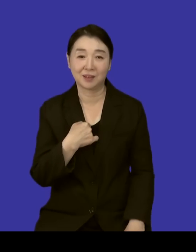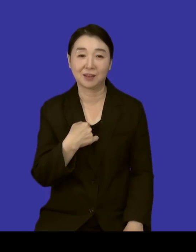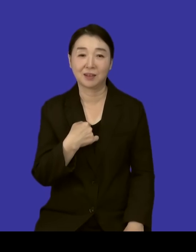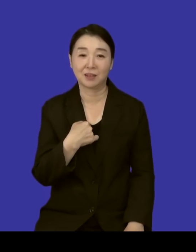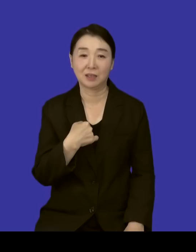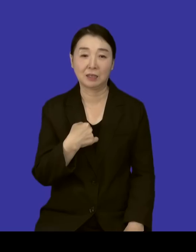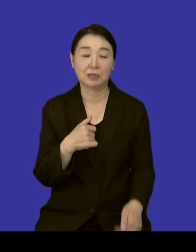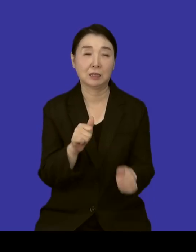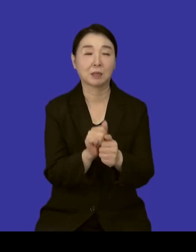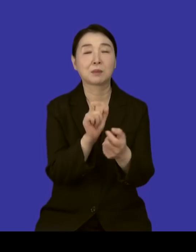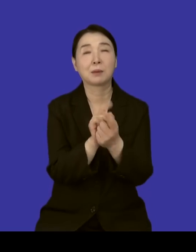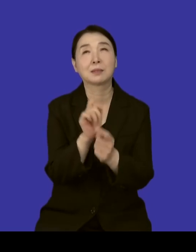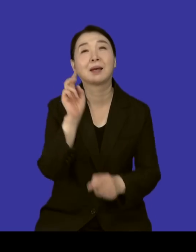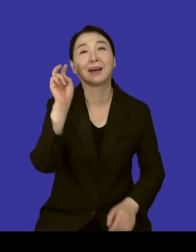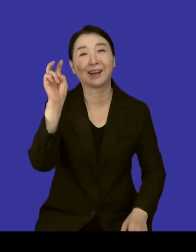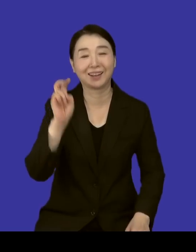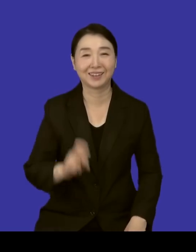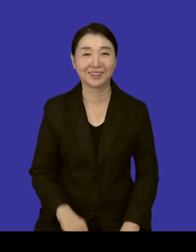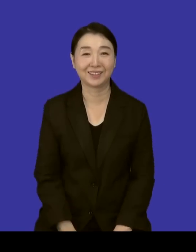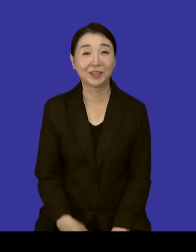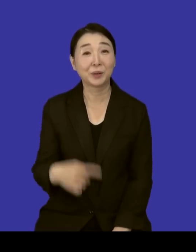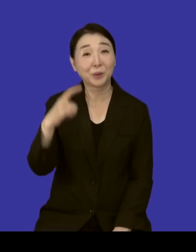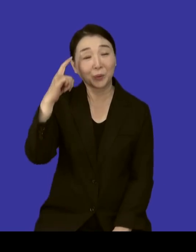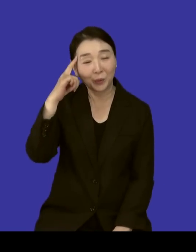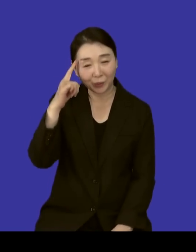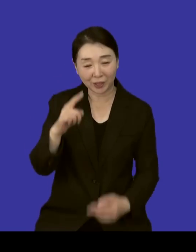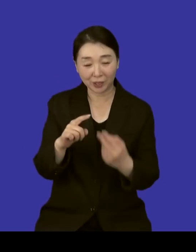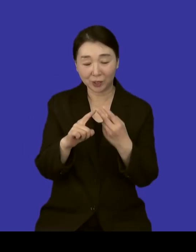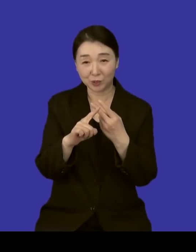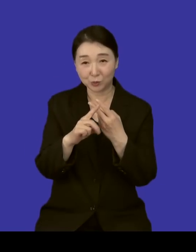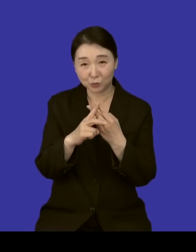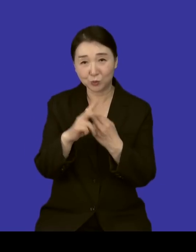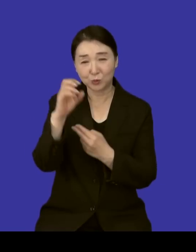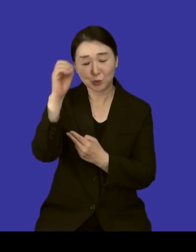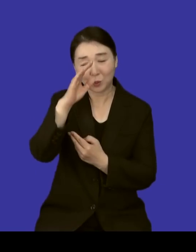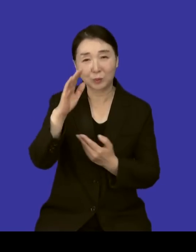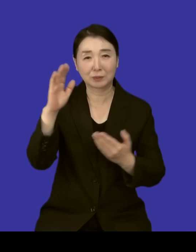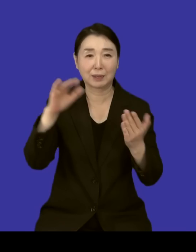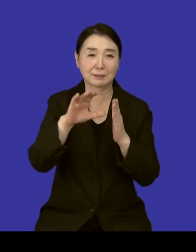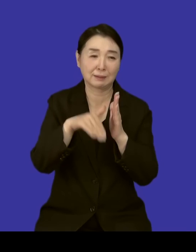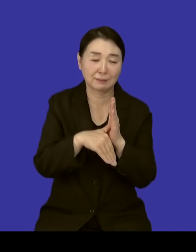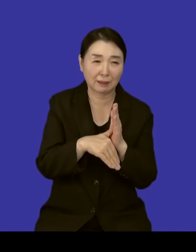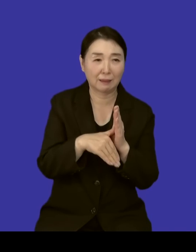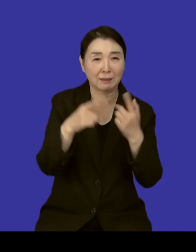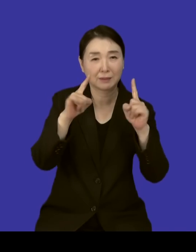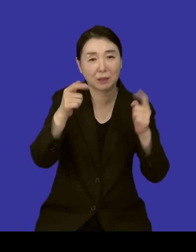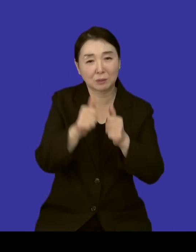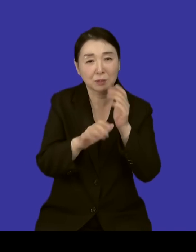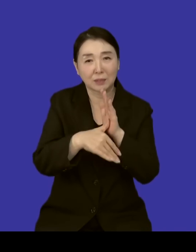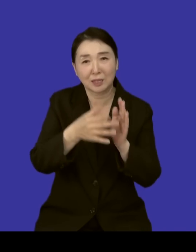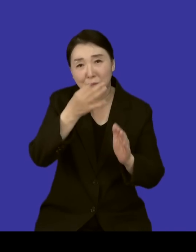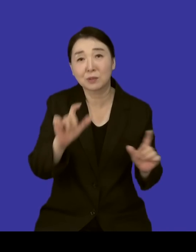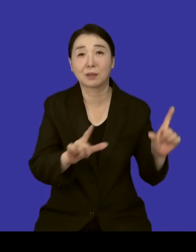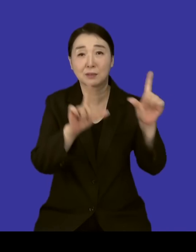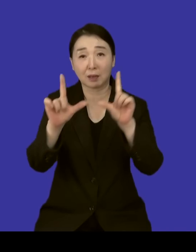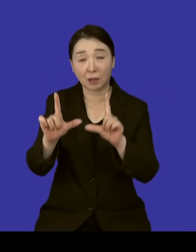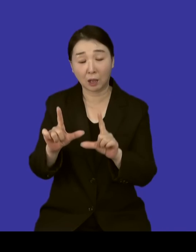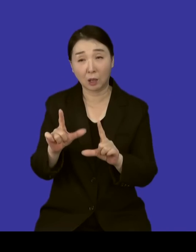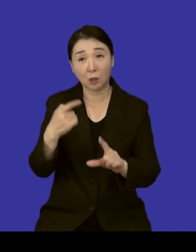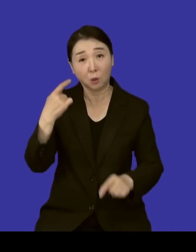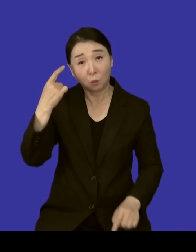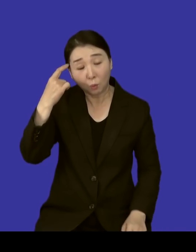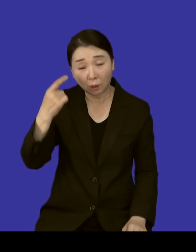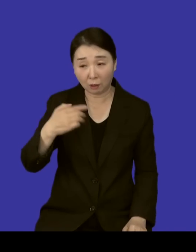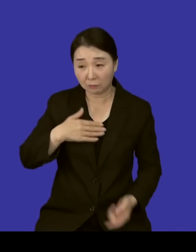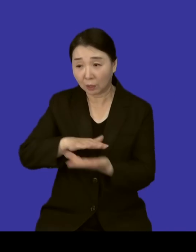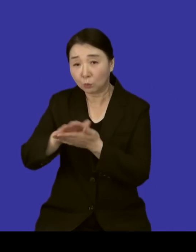남자 만나고 댕겼을 거예요. 왜냐하면 중고등학교, 대학교 입시 너무 힘들게 살았잖아요. 예. 놀아야지. 예. 대학교 가서 공부하는